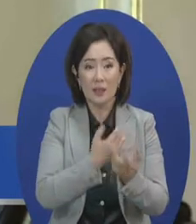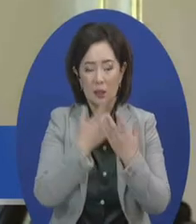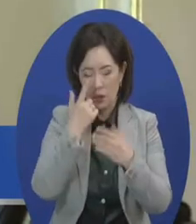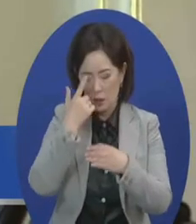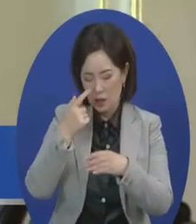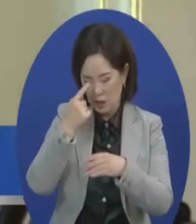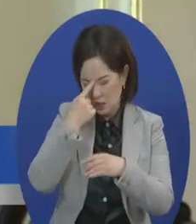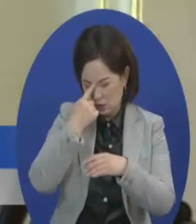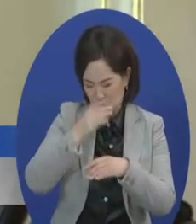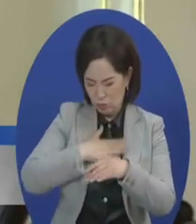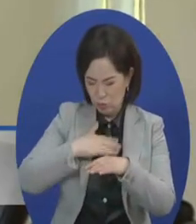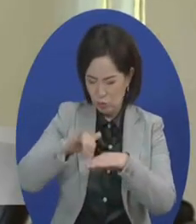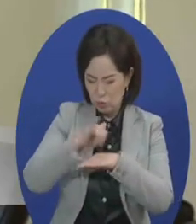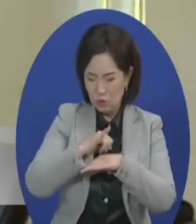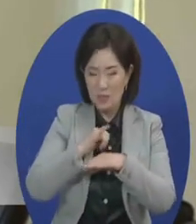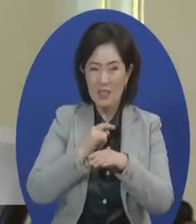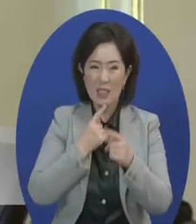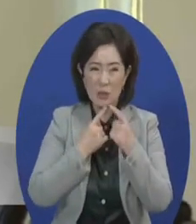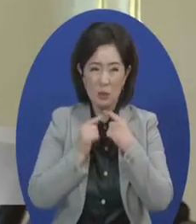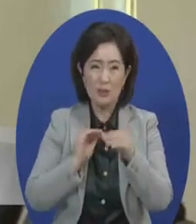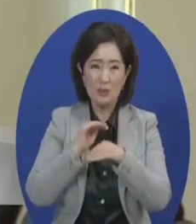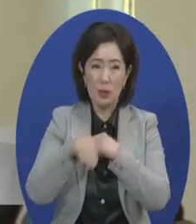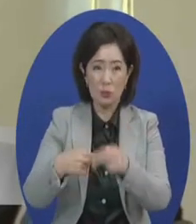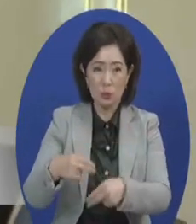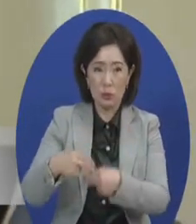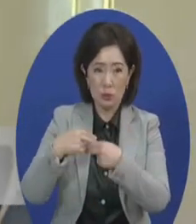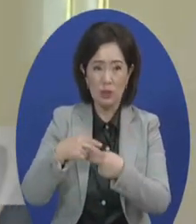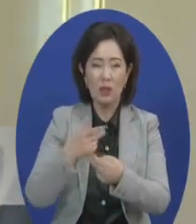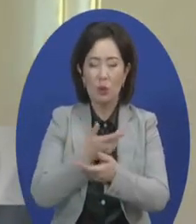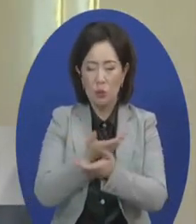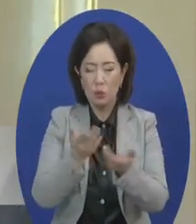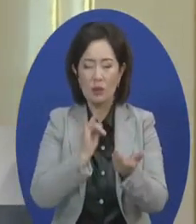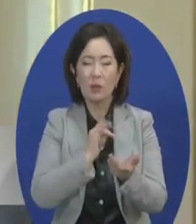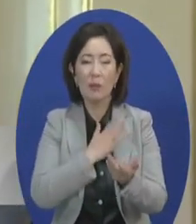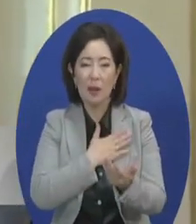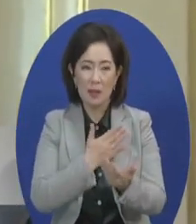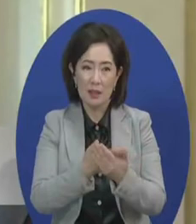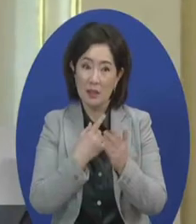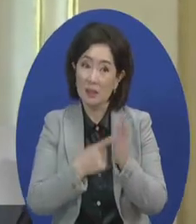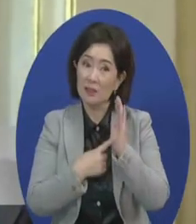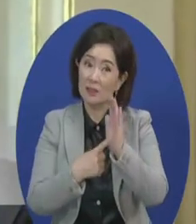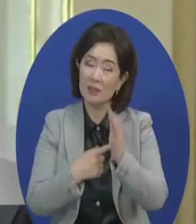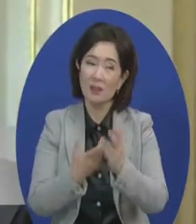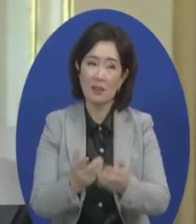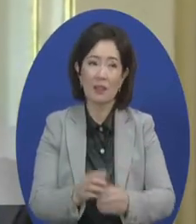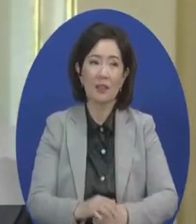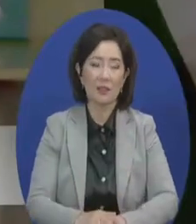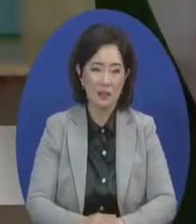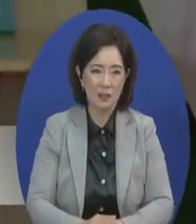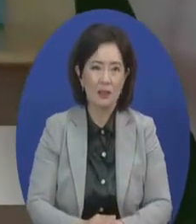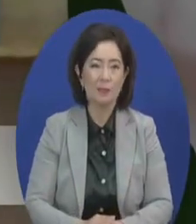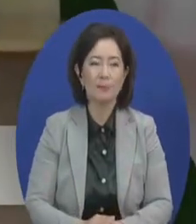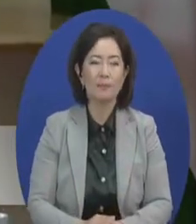үеийг хамтдаа давантуулж байгаа Монгол улсын иргэдтэй маш их баярлаж байгаагаа илэрхийлээ.